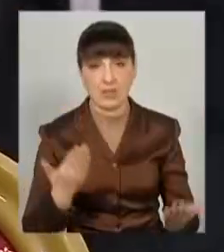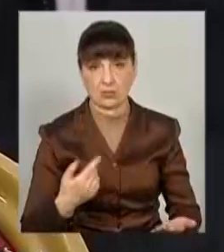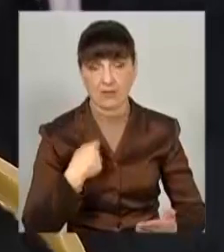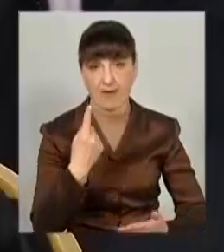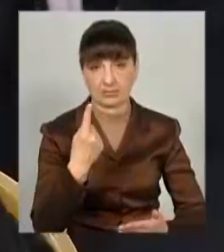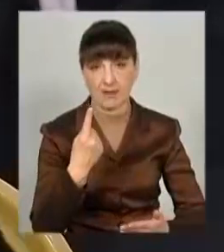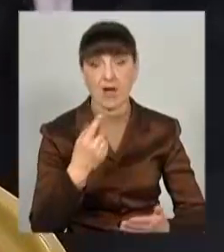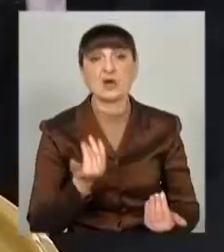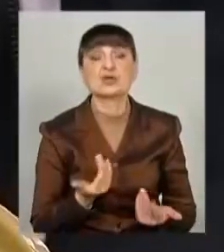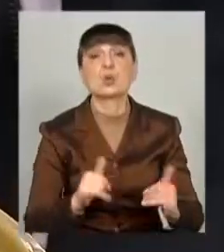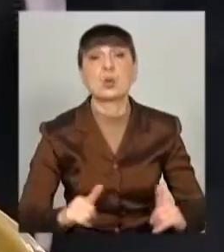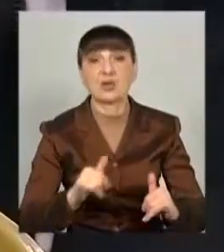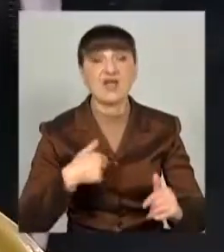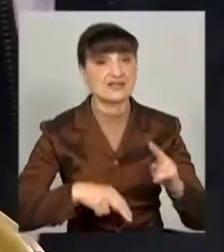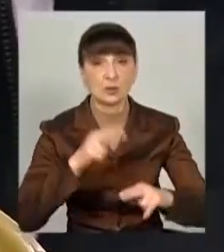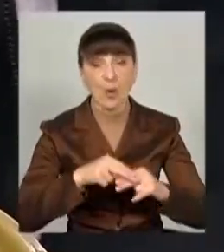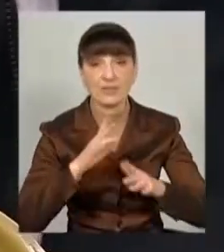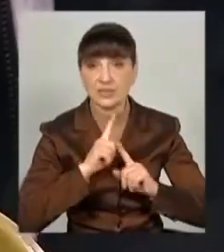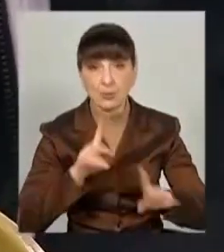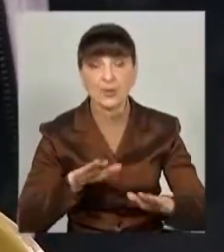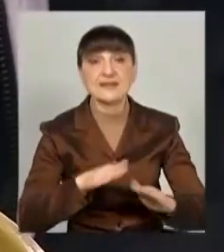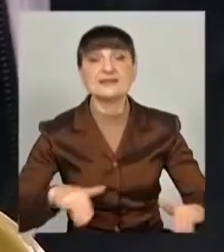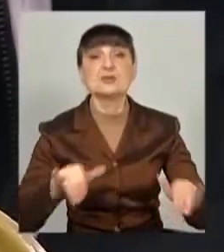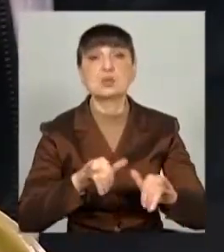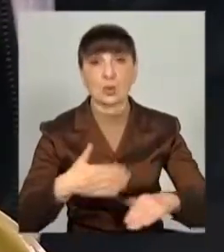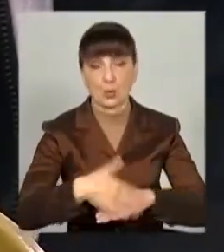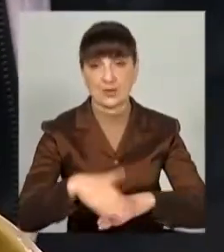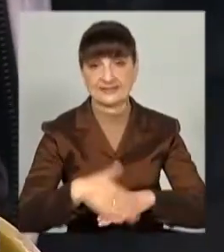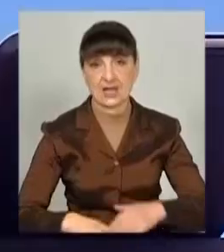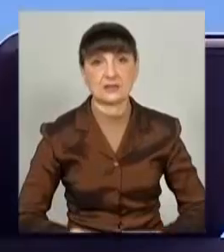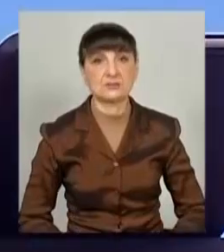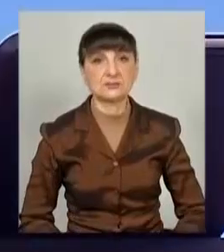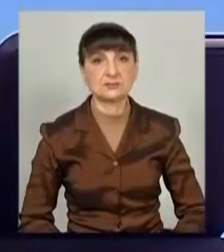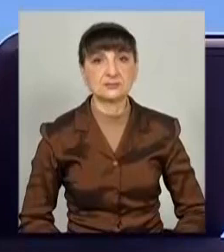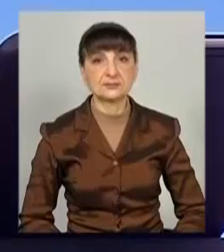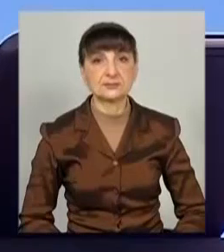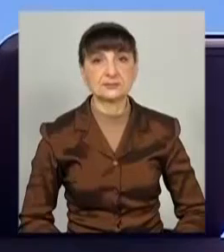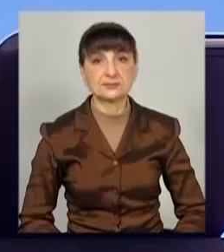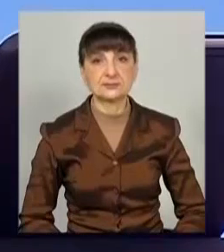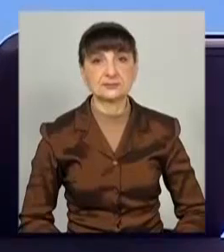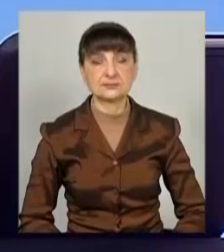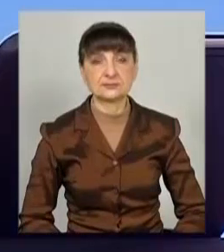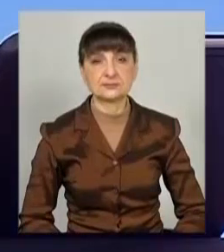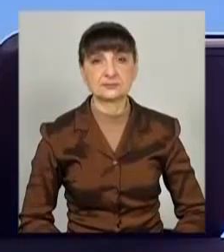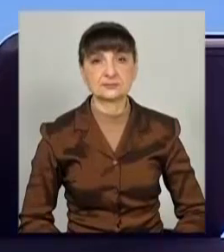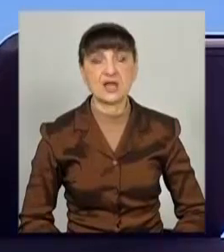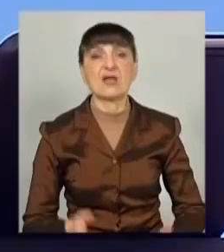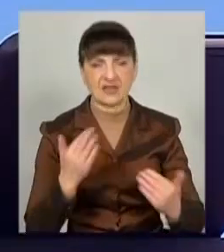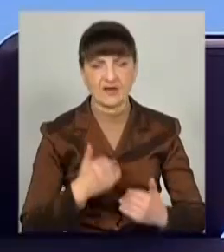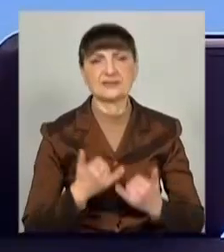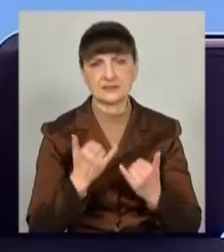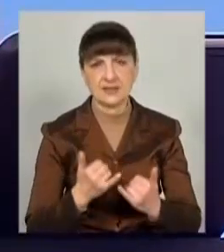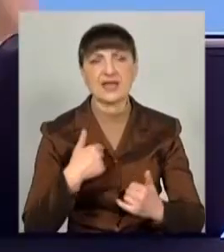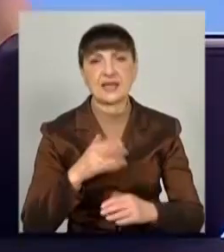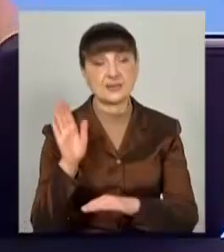нет жить им негде если я не построю там дом эти маленькие дети на улице останутся Давайте поступим